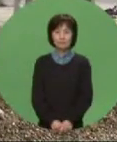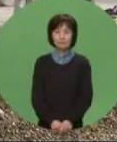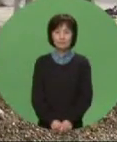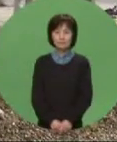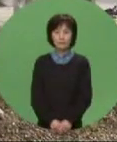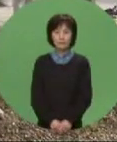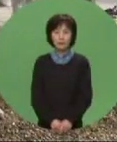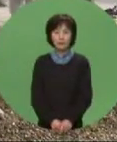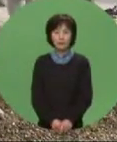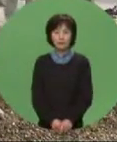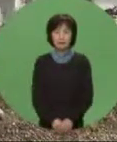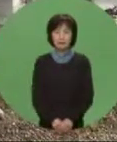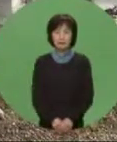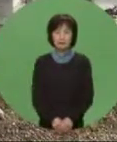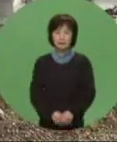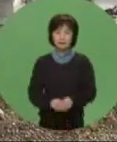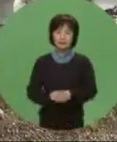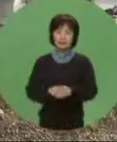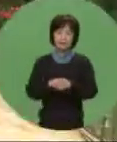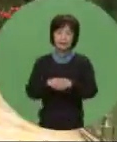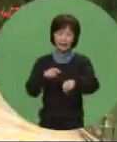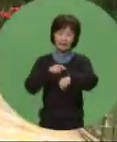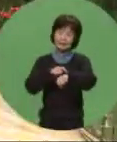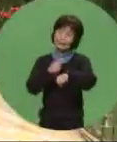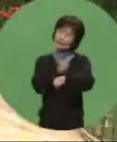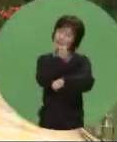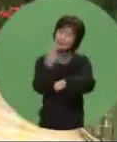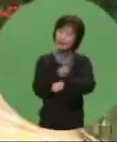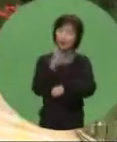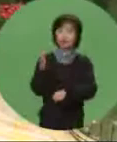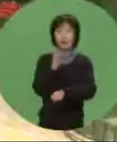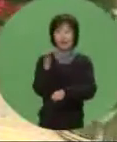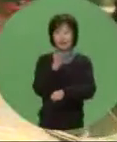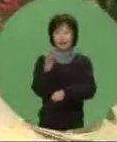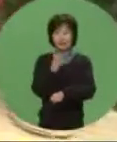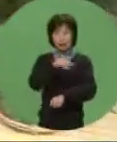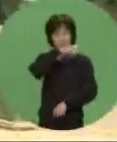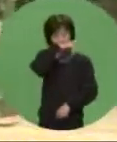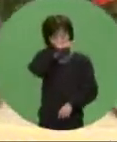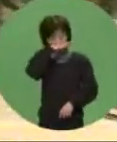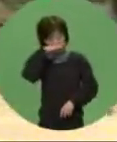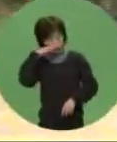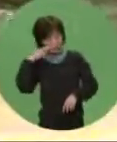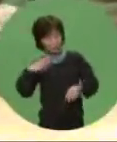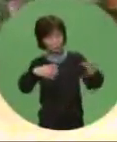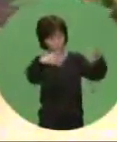そして開始から1時間ほどで立派な門松が完成しました。